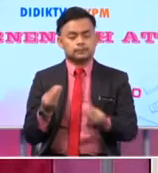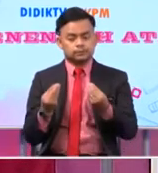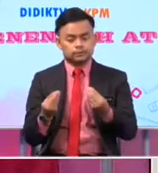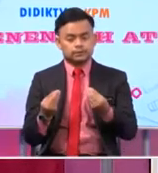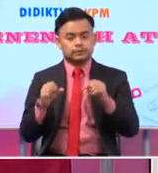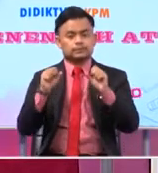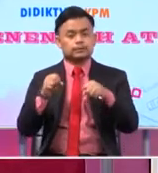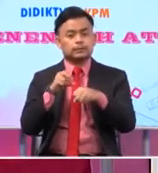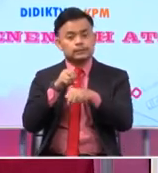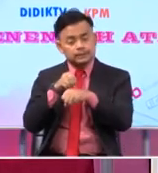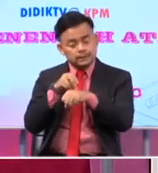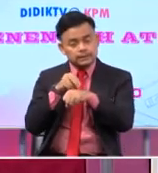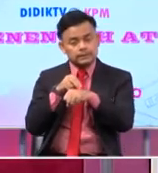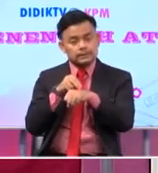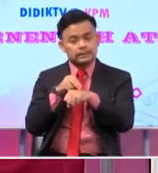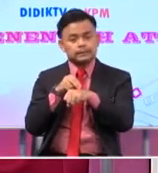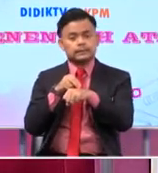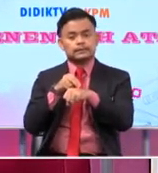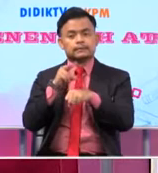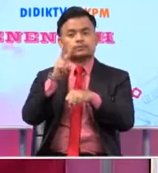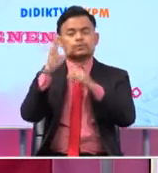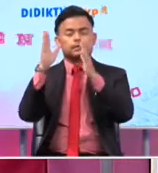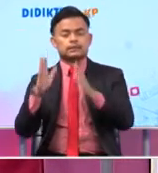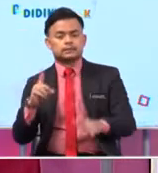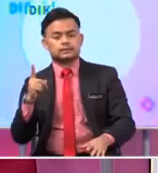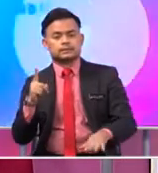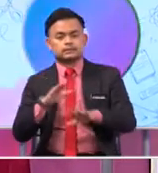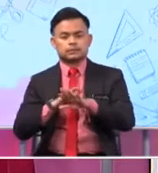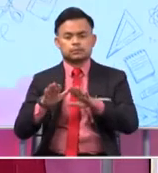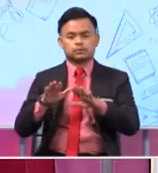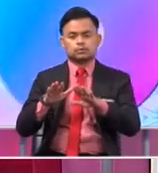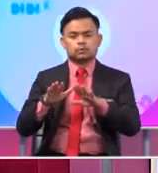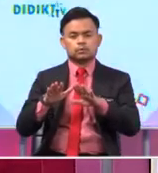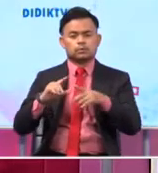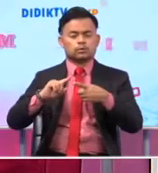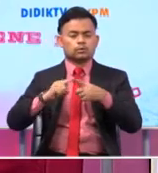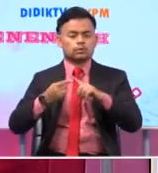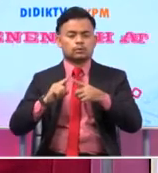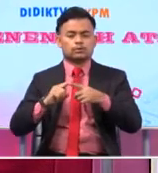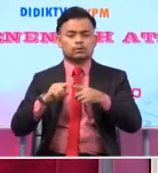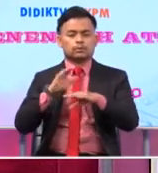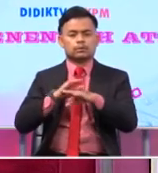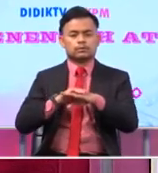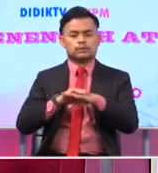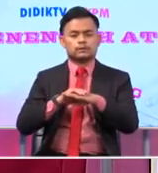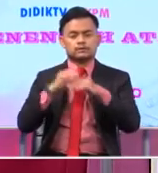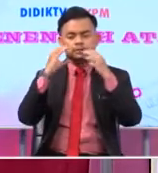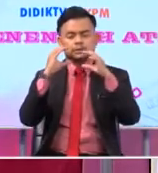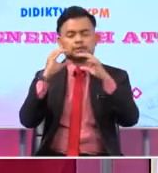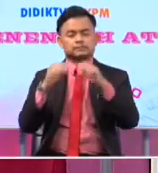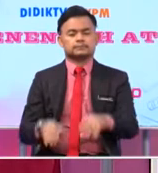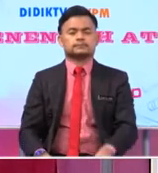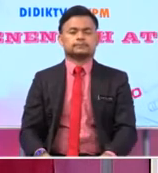jadi kita boleh secara bersendirian Oke seterusnya memberikan pertolongan dengan